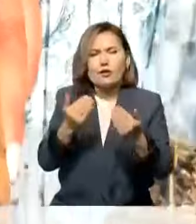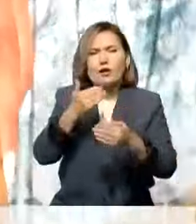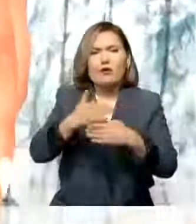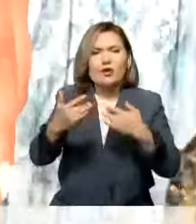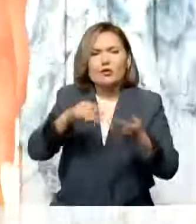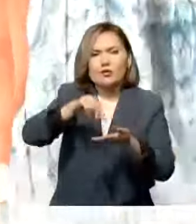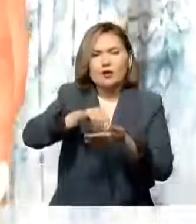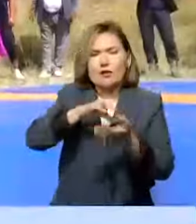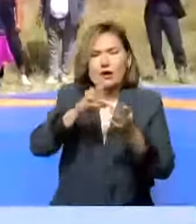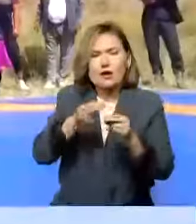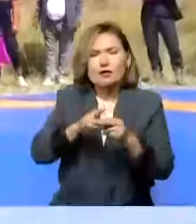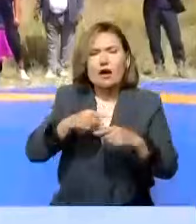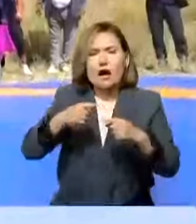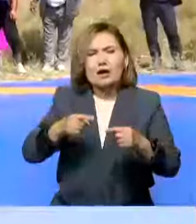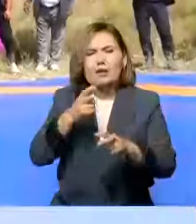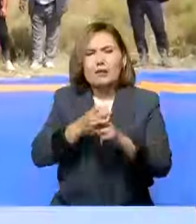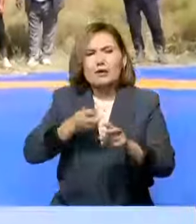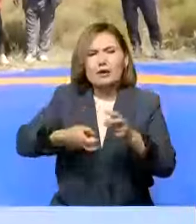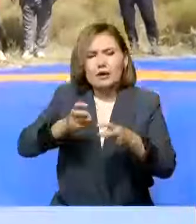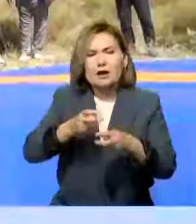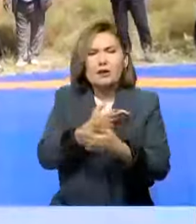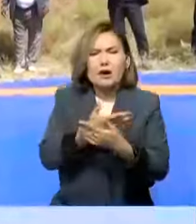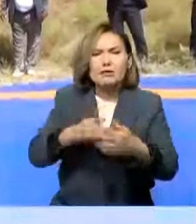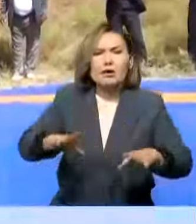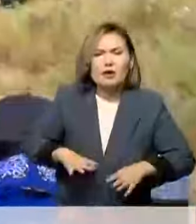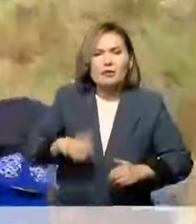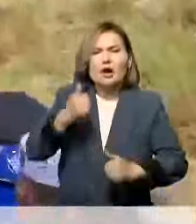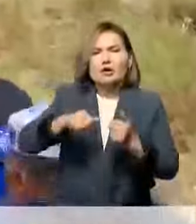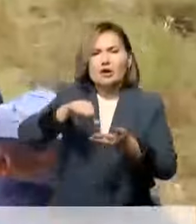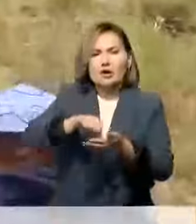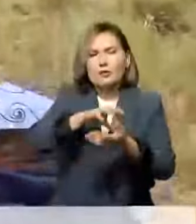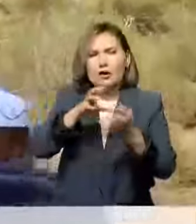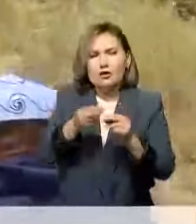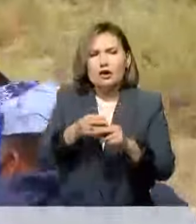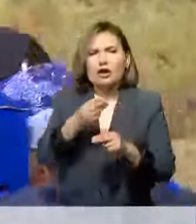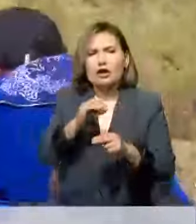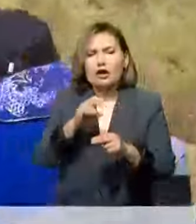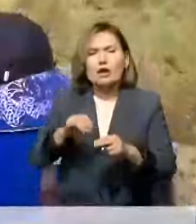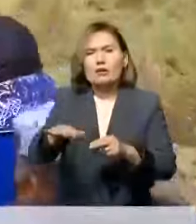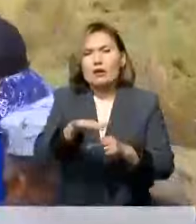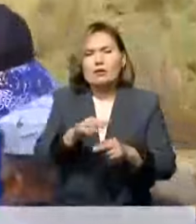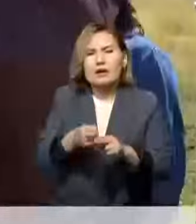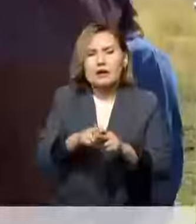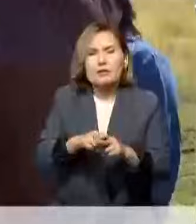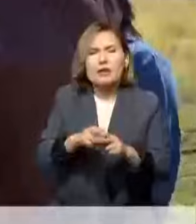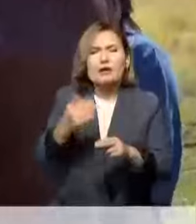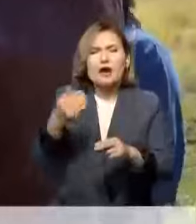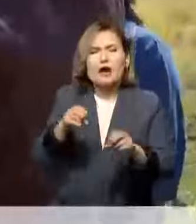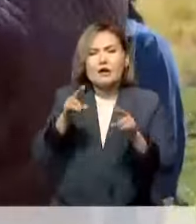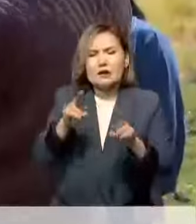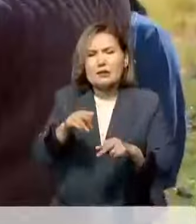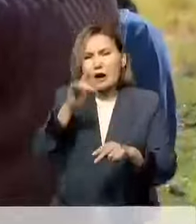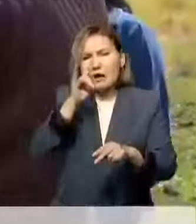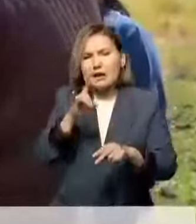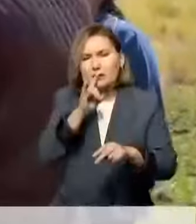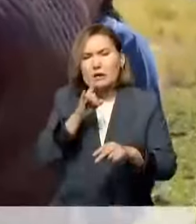Теңге алу, асық ату, арқан тарту, садақ ату, аударыспақтан жарыс ұйымдастырылды. Шиелі ауданында басталған бірлік керуенін шығарып салу рәсімі